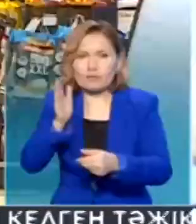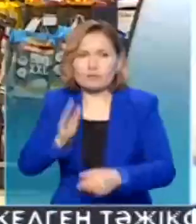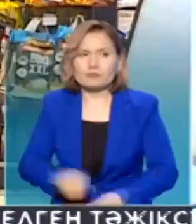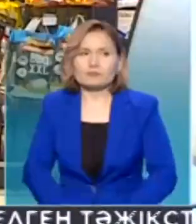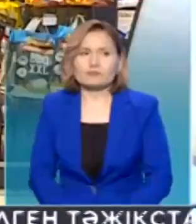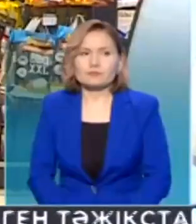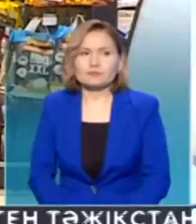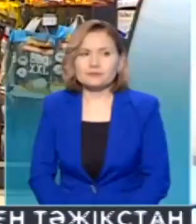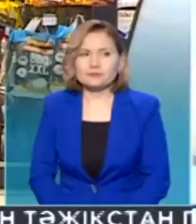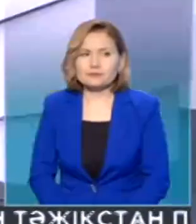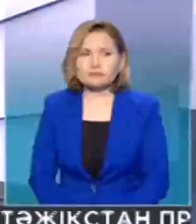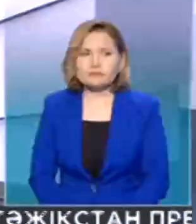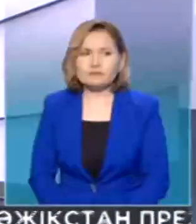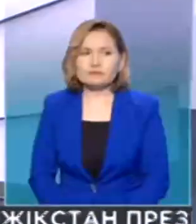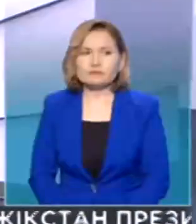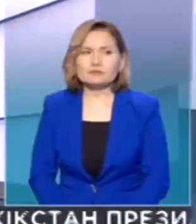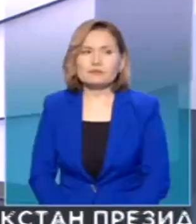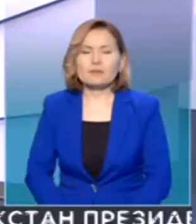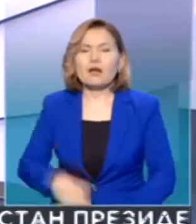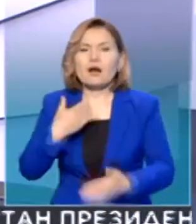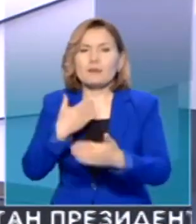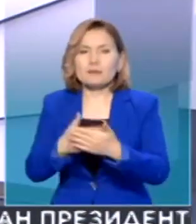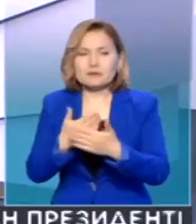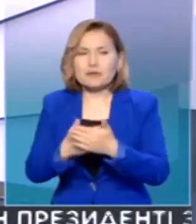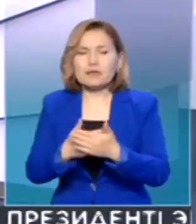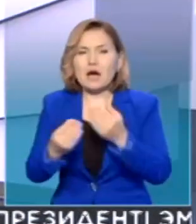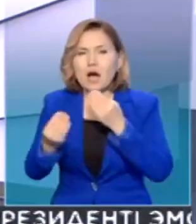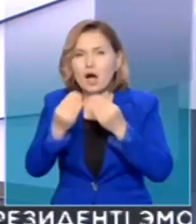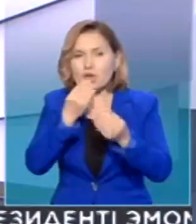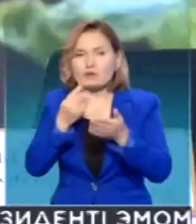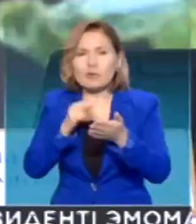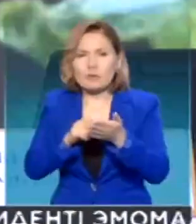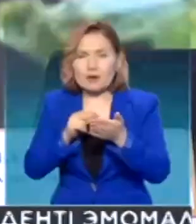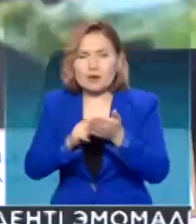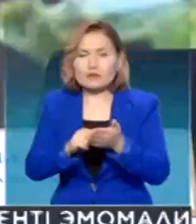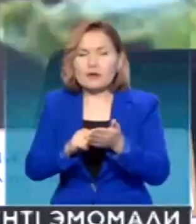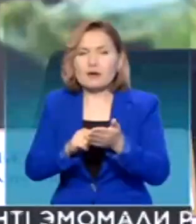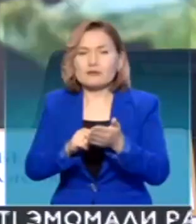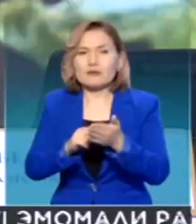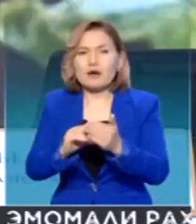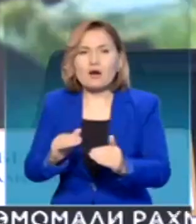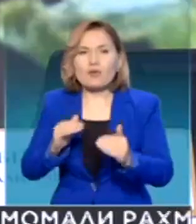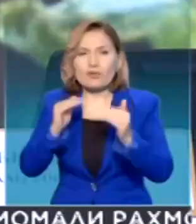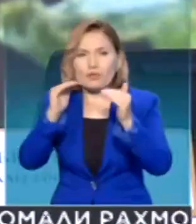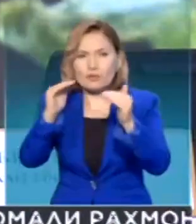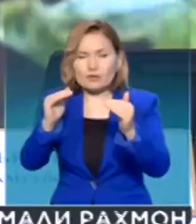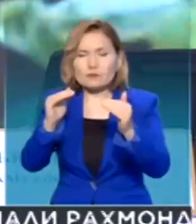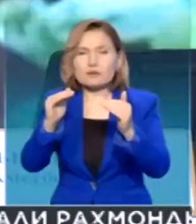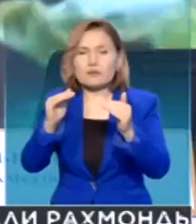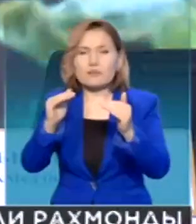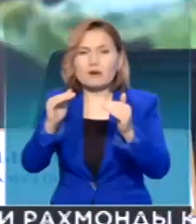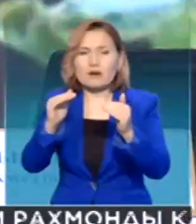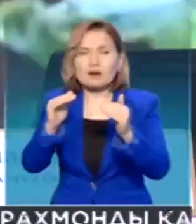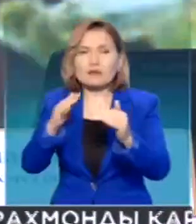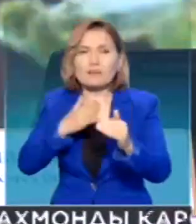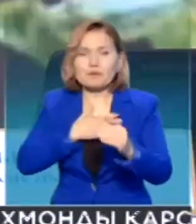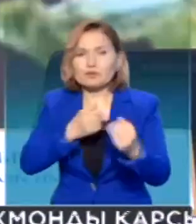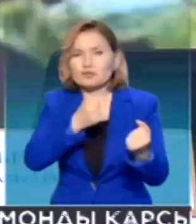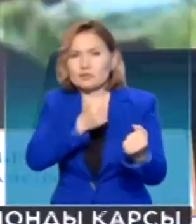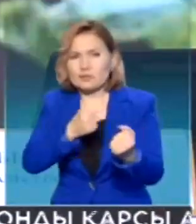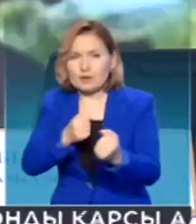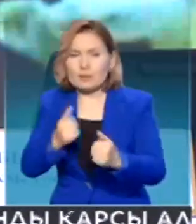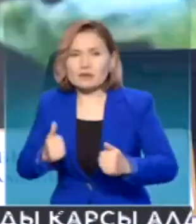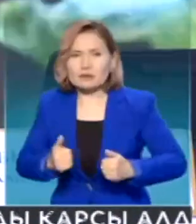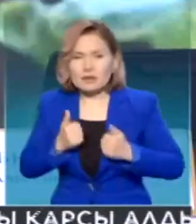отыр. Мысалы, азық-түліктің бағасы қатты қымбаттамау үшін ауыл шаруашылығы министрлігі